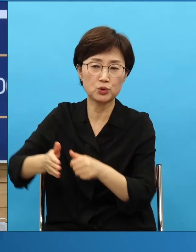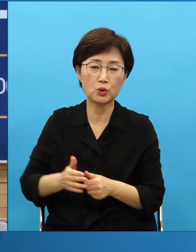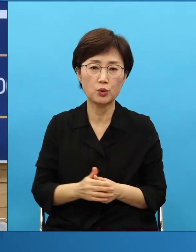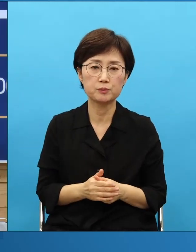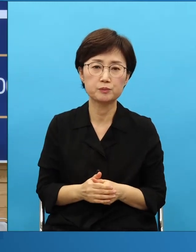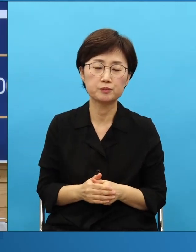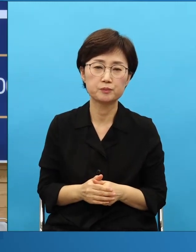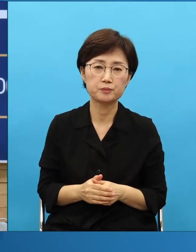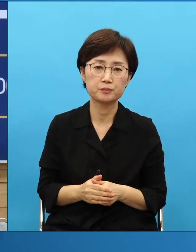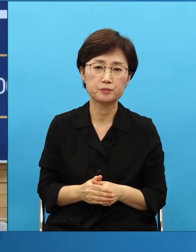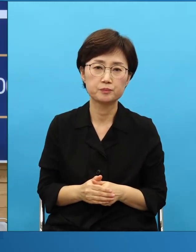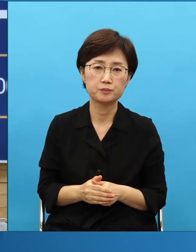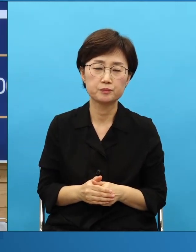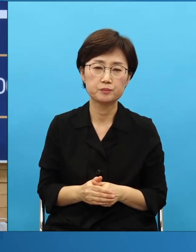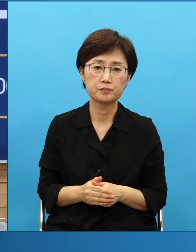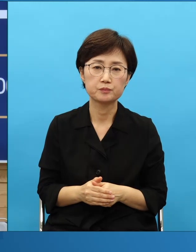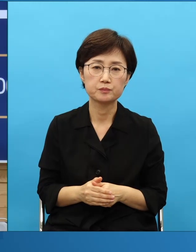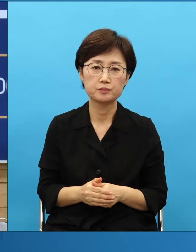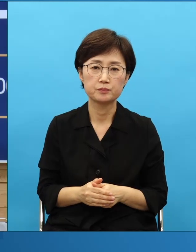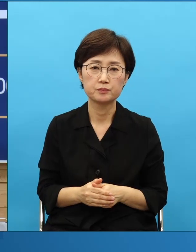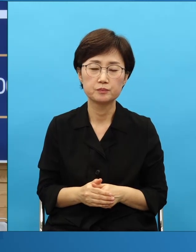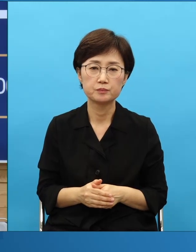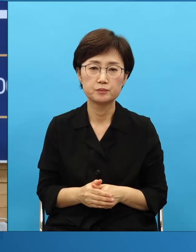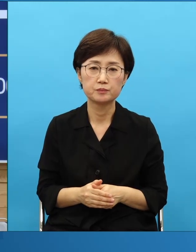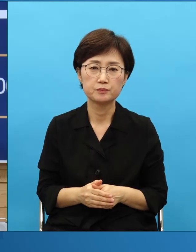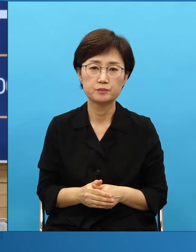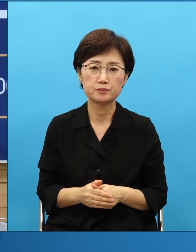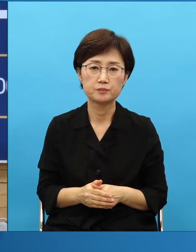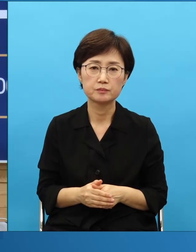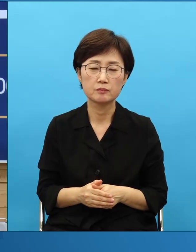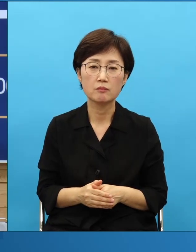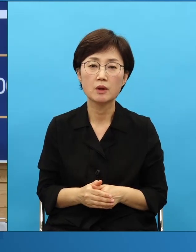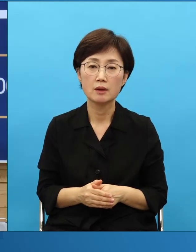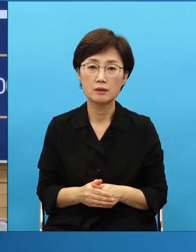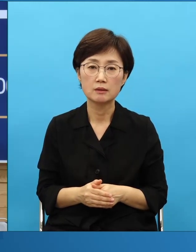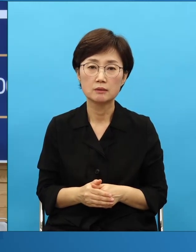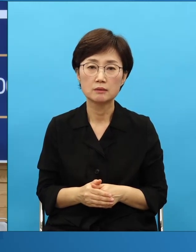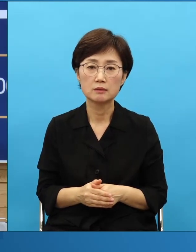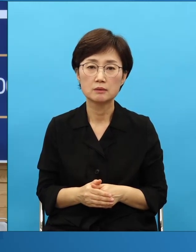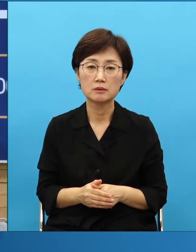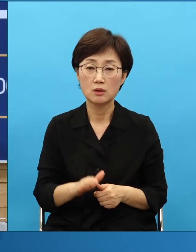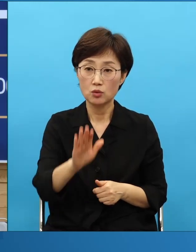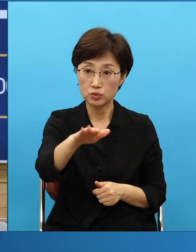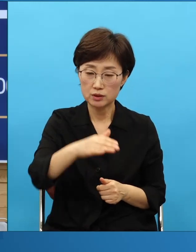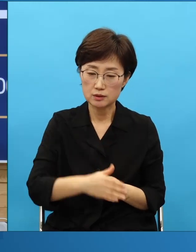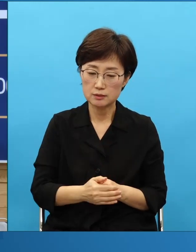desires. 말을 맺겠습니다. Let's come to the close of my words. 될 수밖에 없는